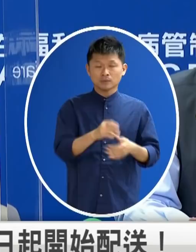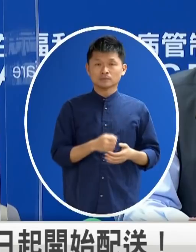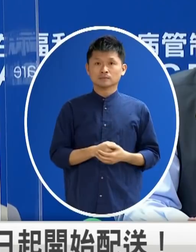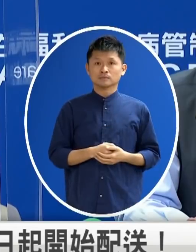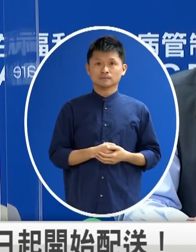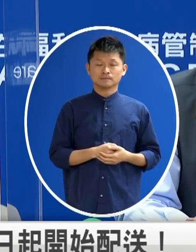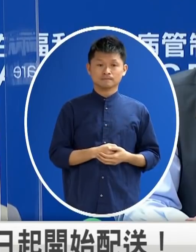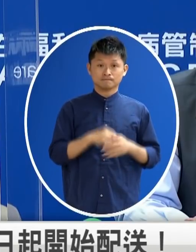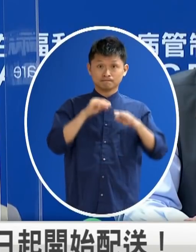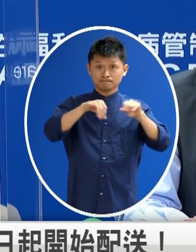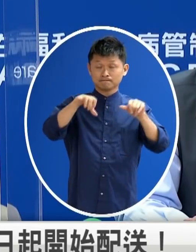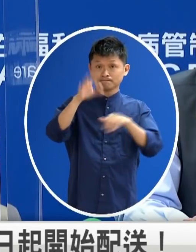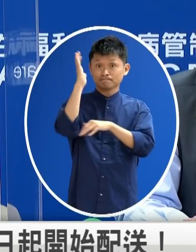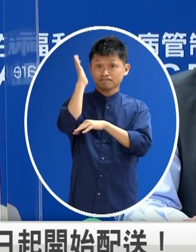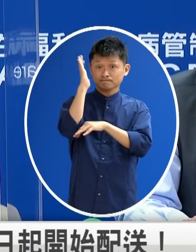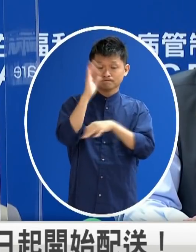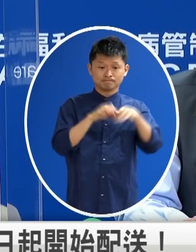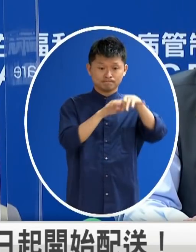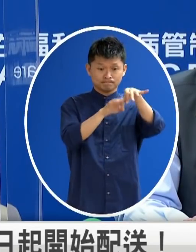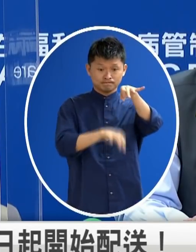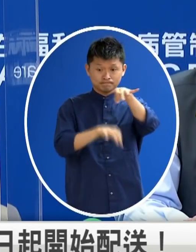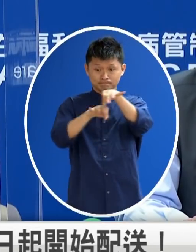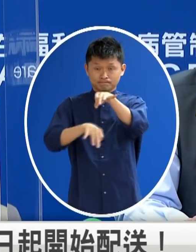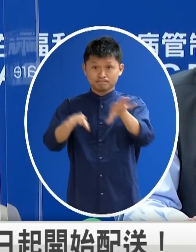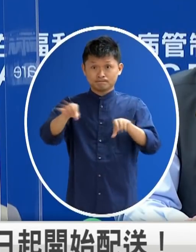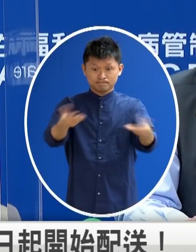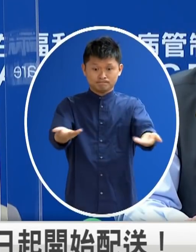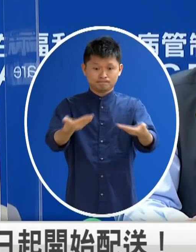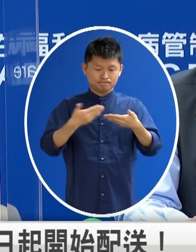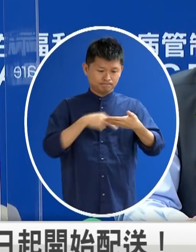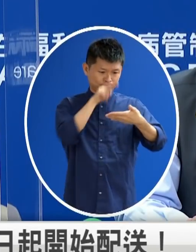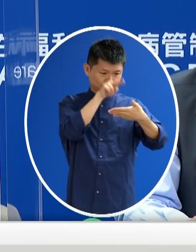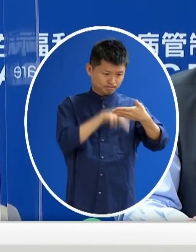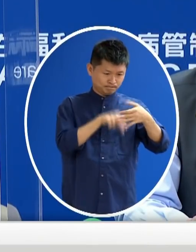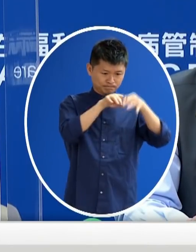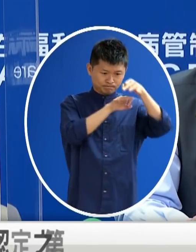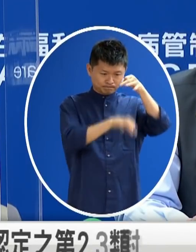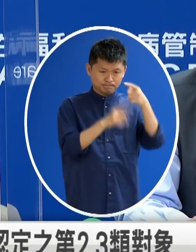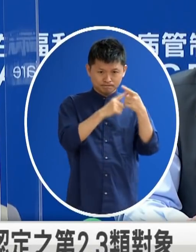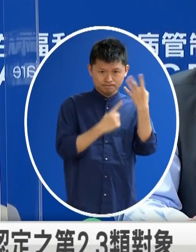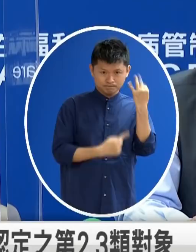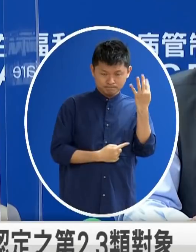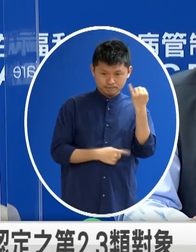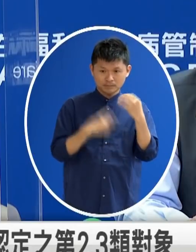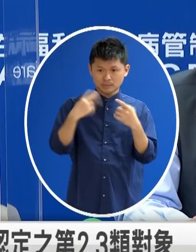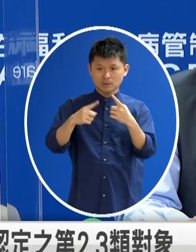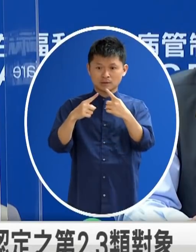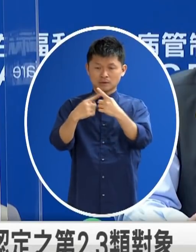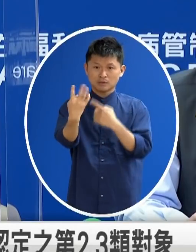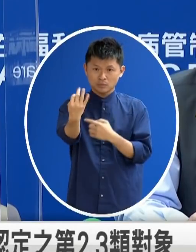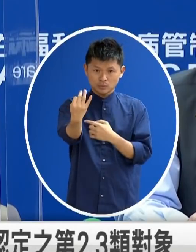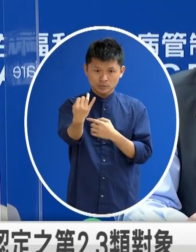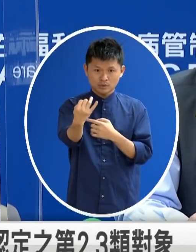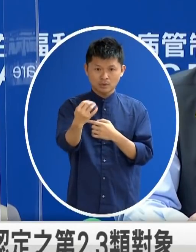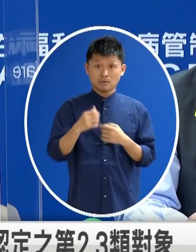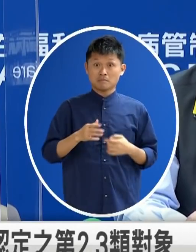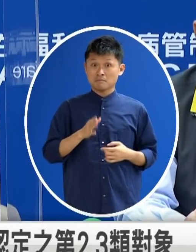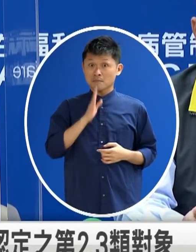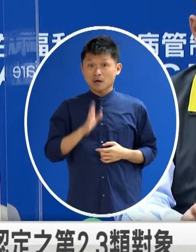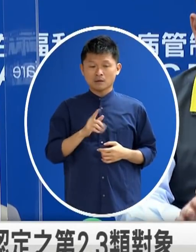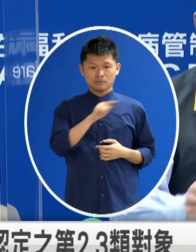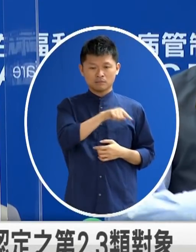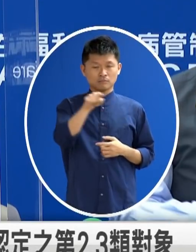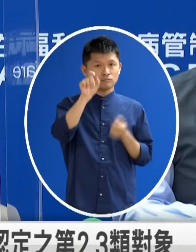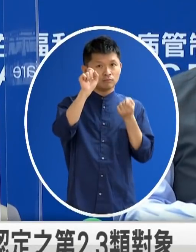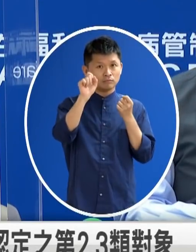检视各地方政府在报出来的造册的人员数，有时候跟他地方的一个人口数，那显见有一些的不